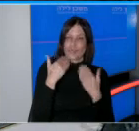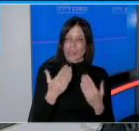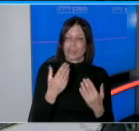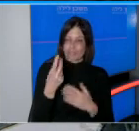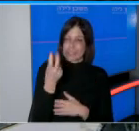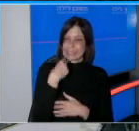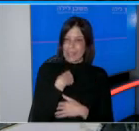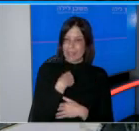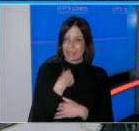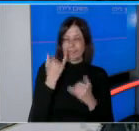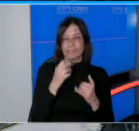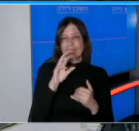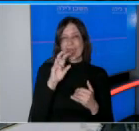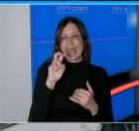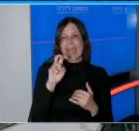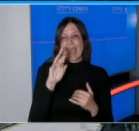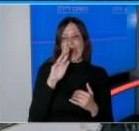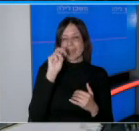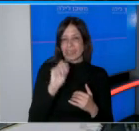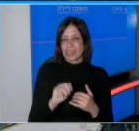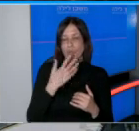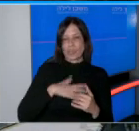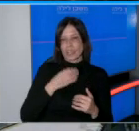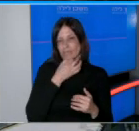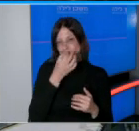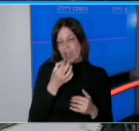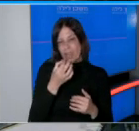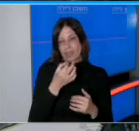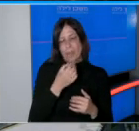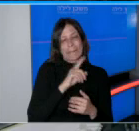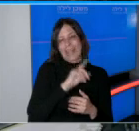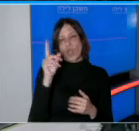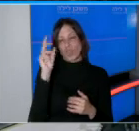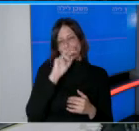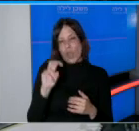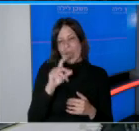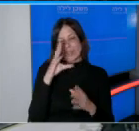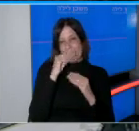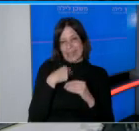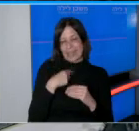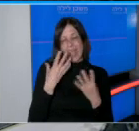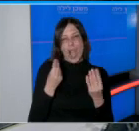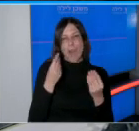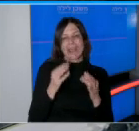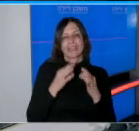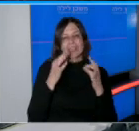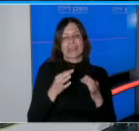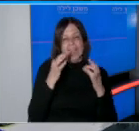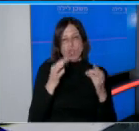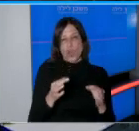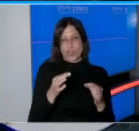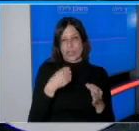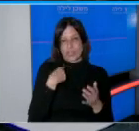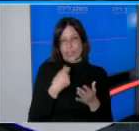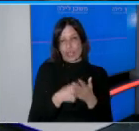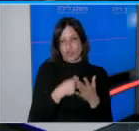ערן, אני רוצה לחזור איתך רגע ולשאול אותך את שאלת המיליון דולר. אתה יודע, דיברת איתי על הרבה דחיות של תשלומים, ואני